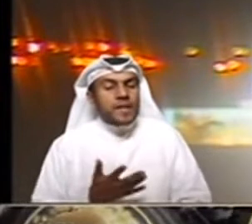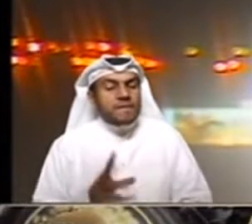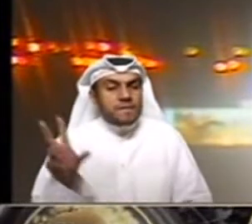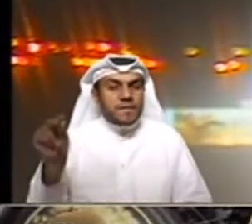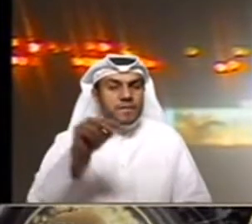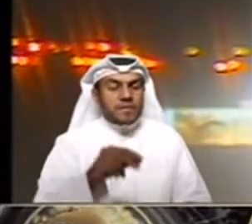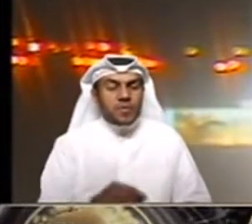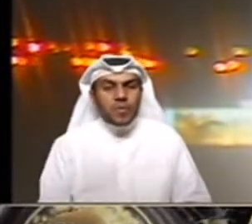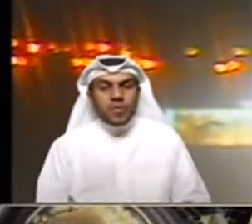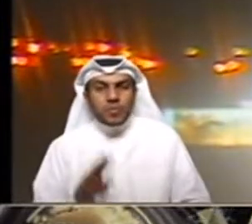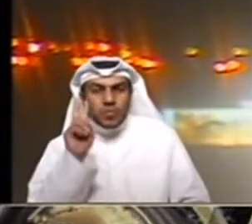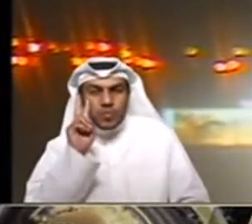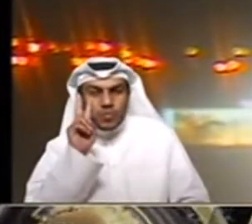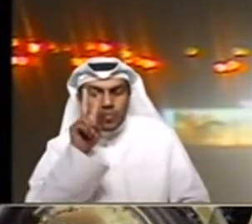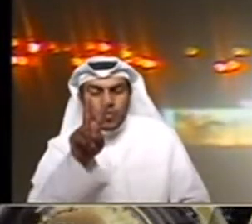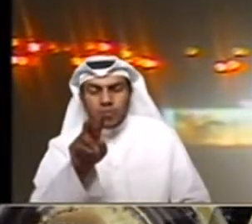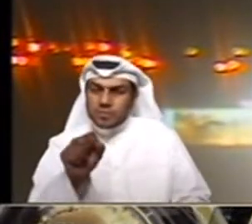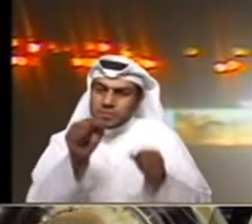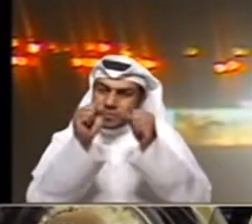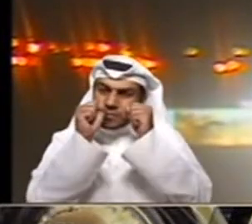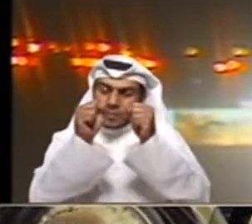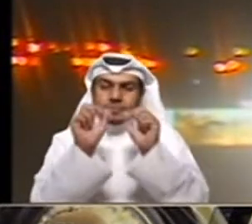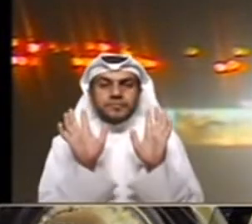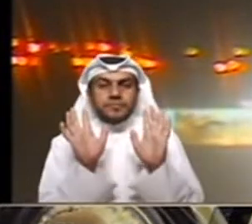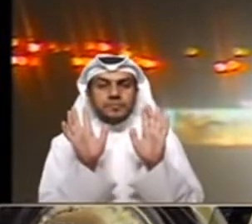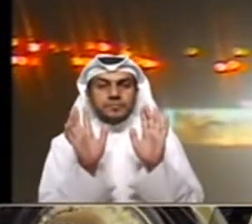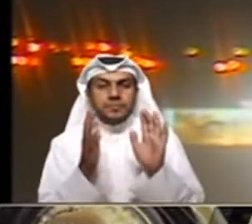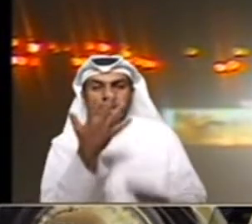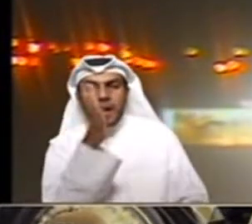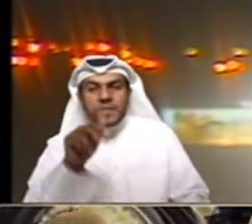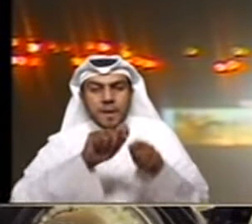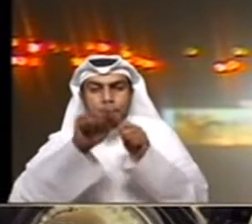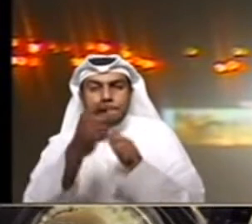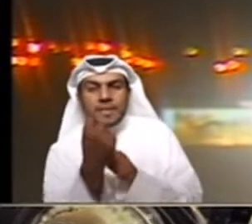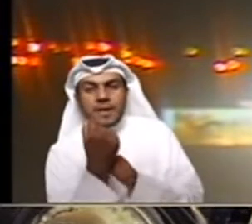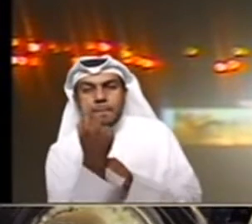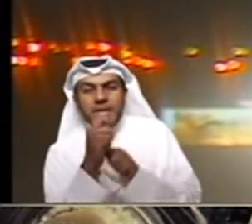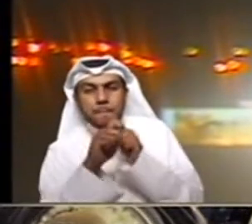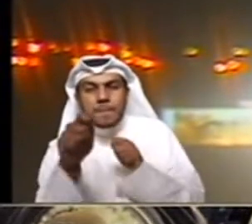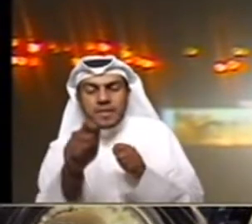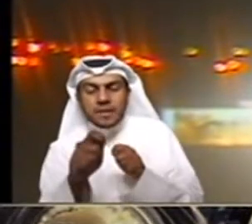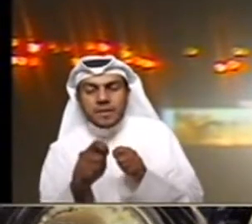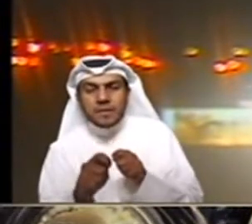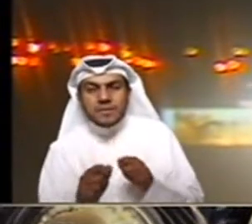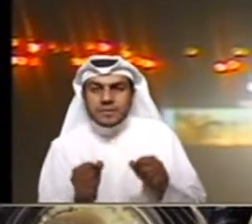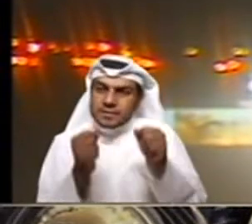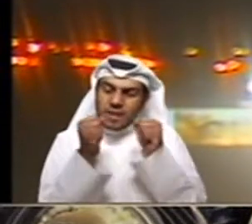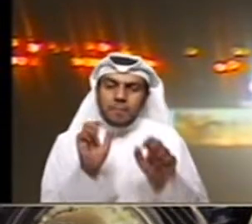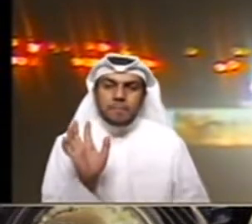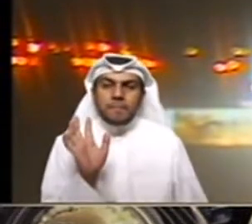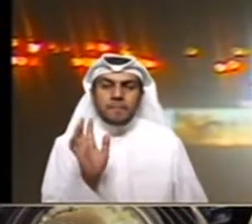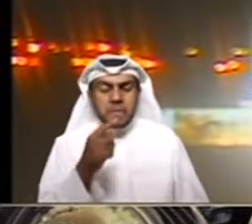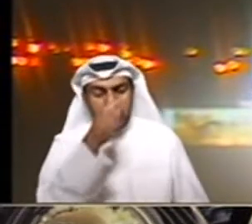نقول الانعدام اللي هي اللي وصلت الى 50 متر 100 متر، وايضا ان الرحلات هذه ما